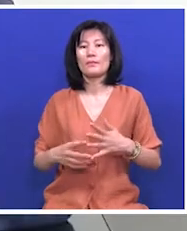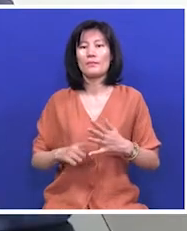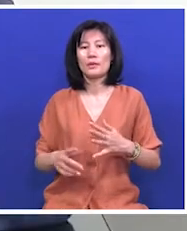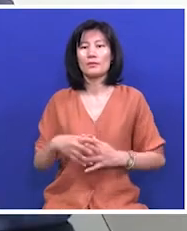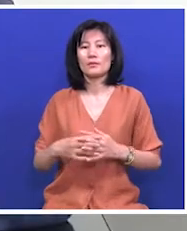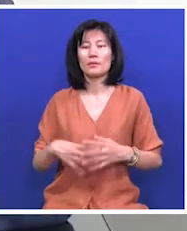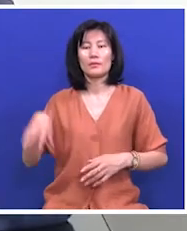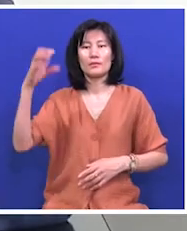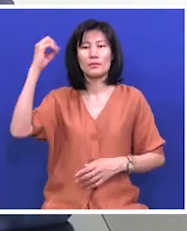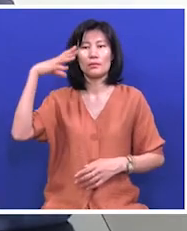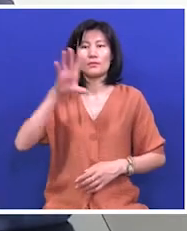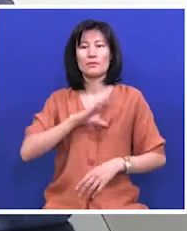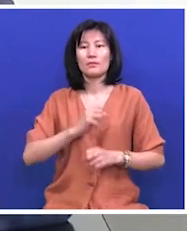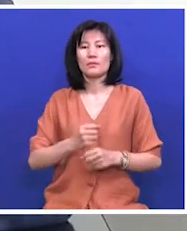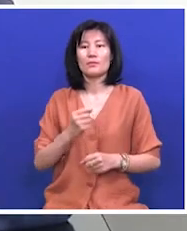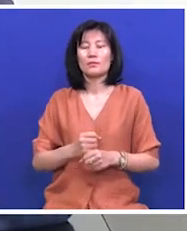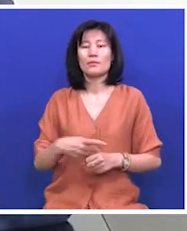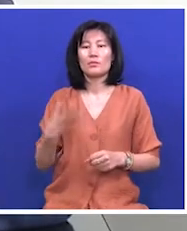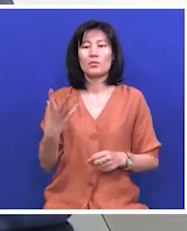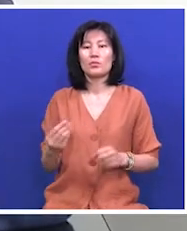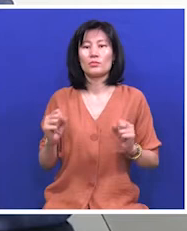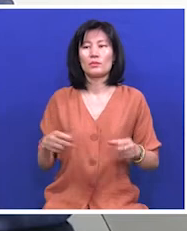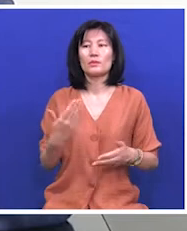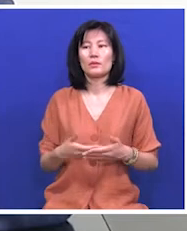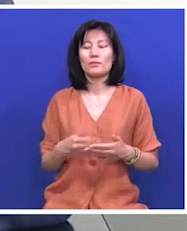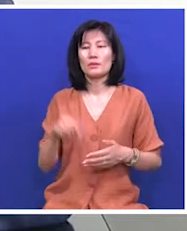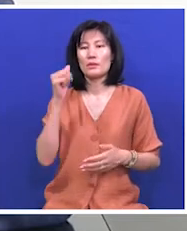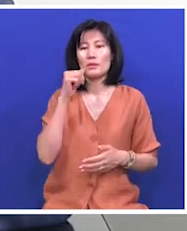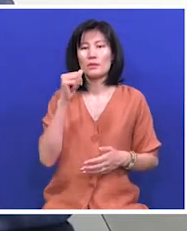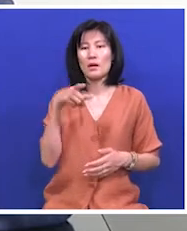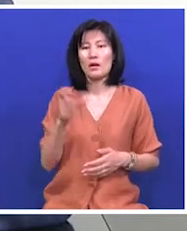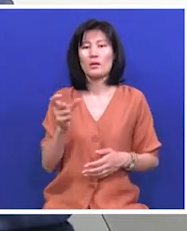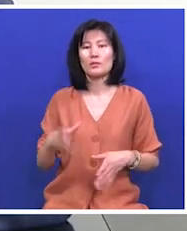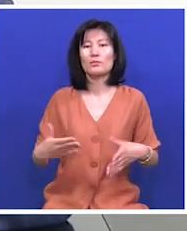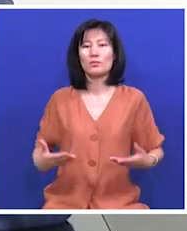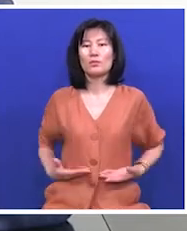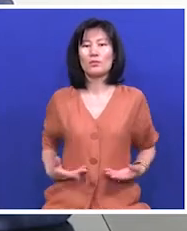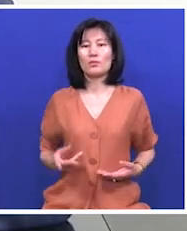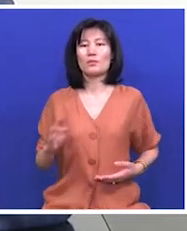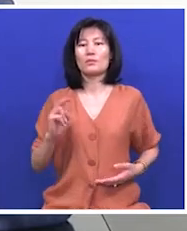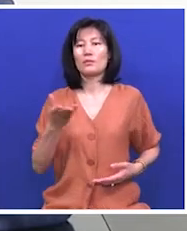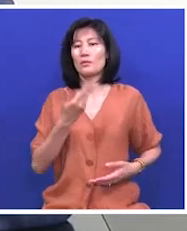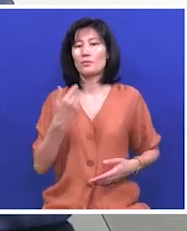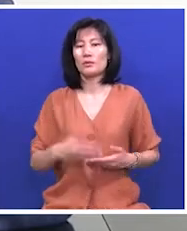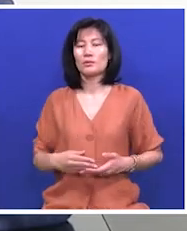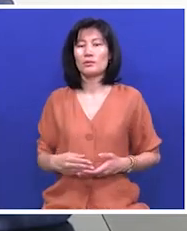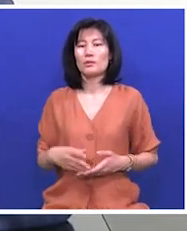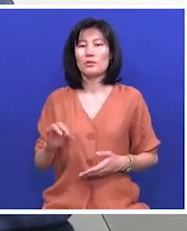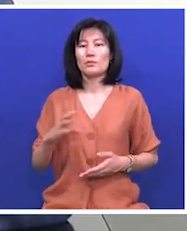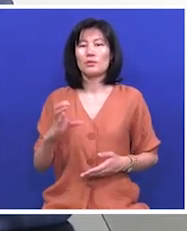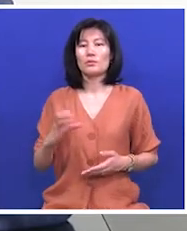ауыл электр желісінен өшіріп отырмыз. Оның да себебі ертеңге ешқандай адам өміріне қауіп төндірмеу